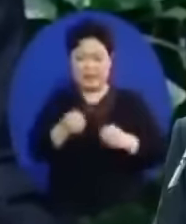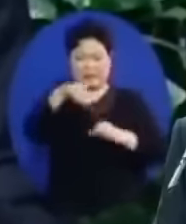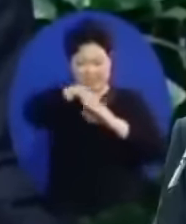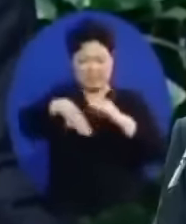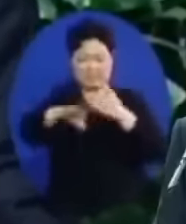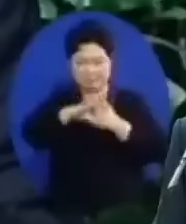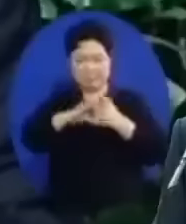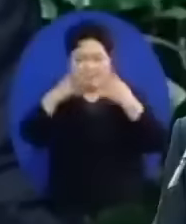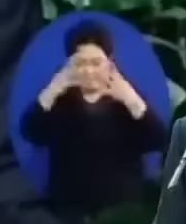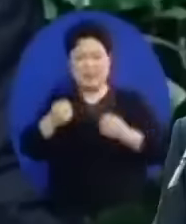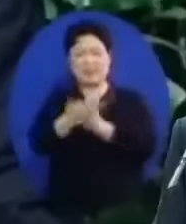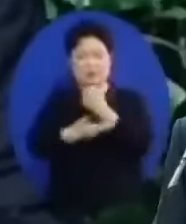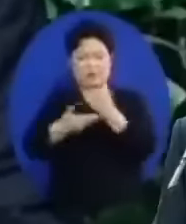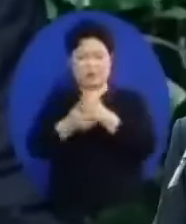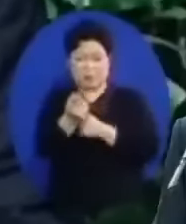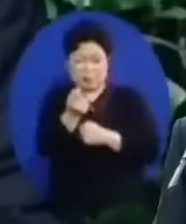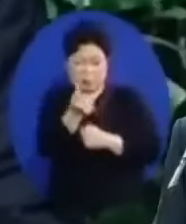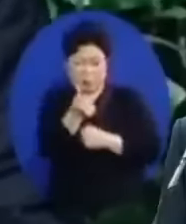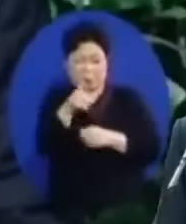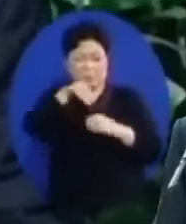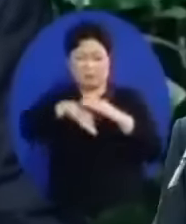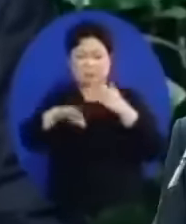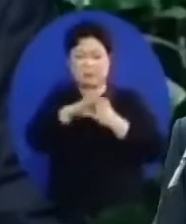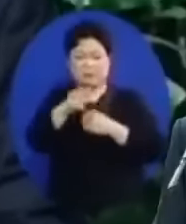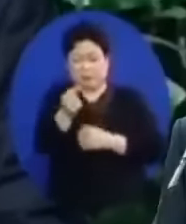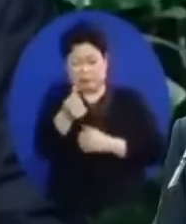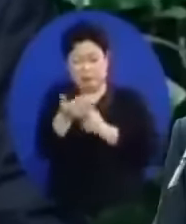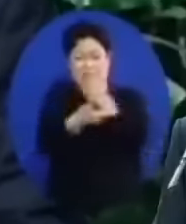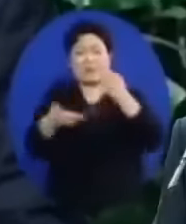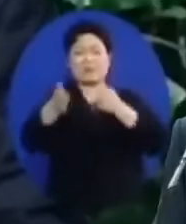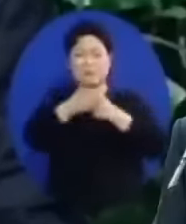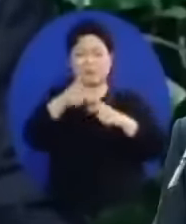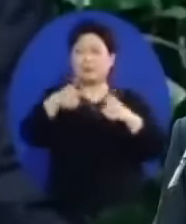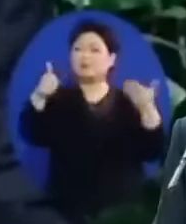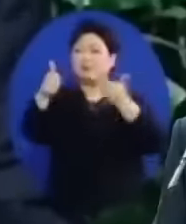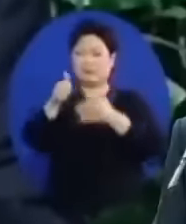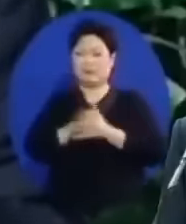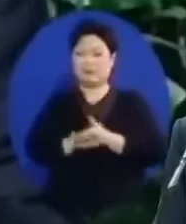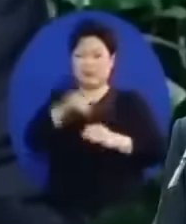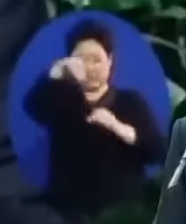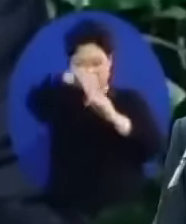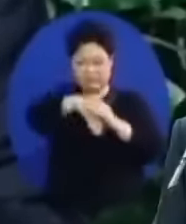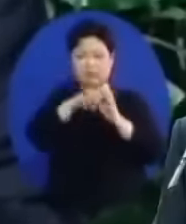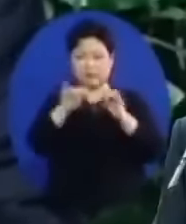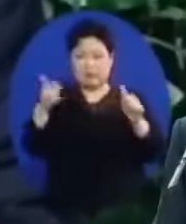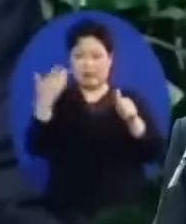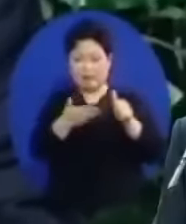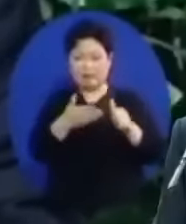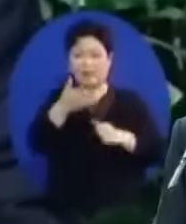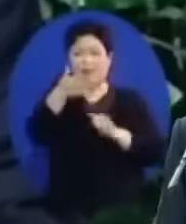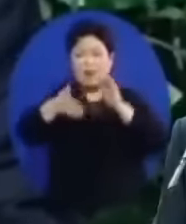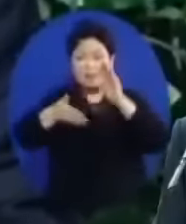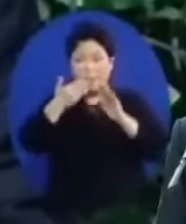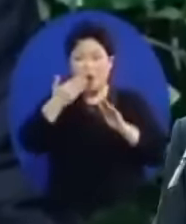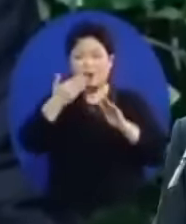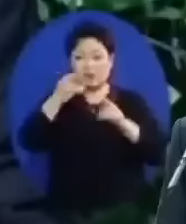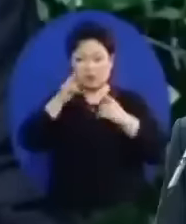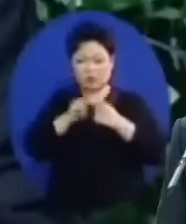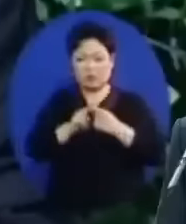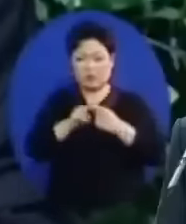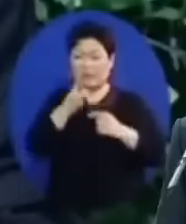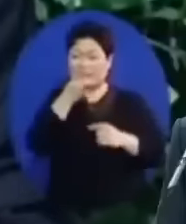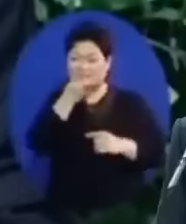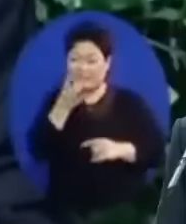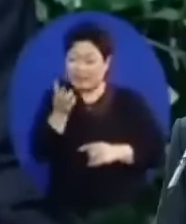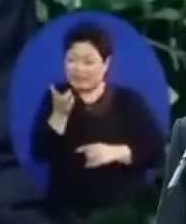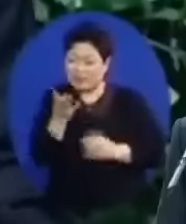심으면 많이 거두고 적게 심으면 적게 거두기 때문에 주님께서 심는 자에게 먹을 양식과